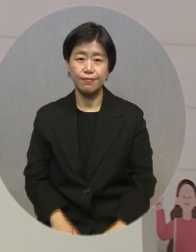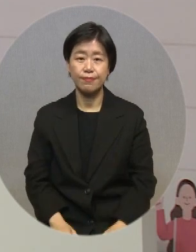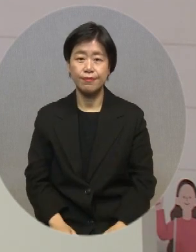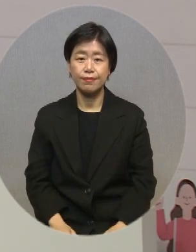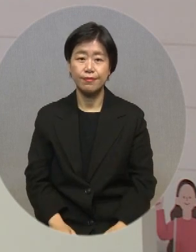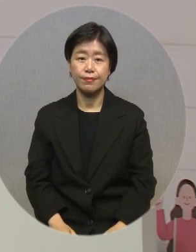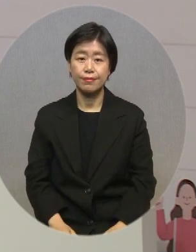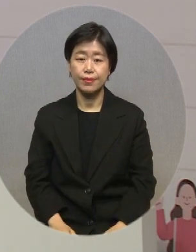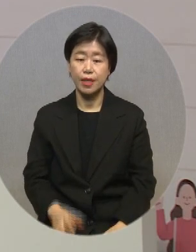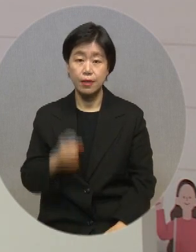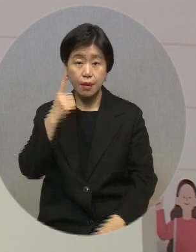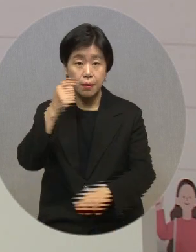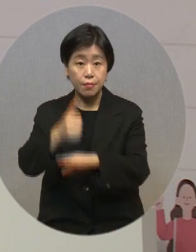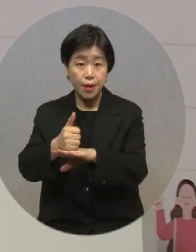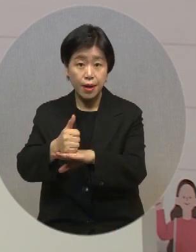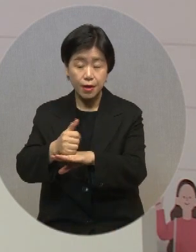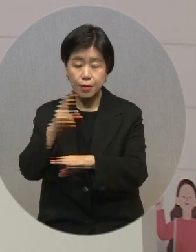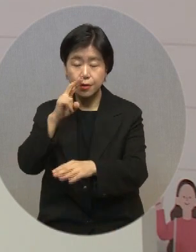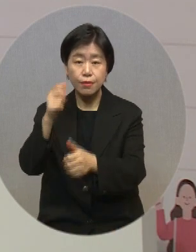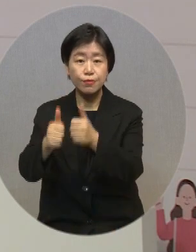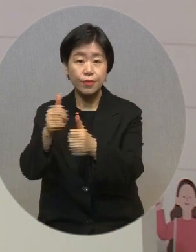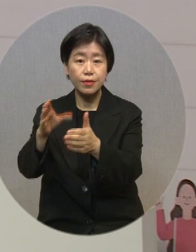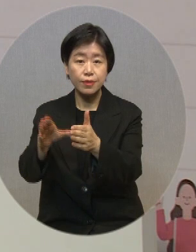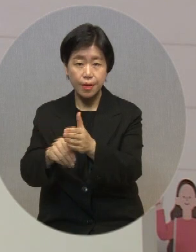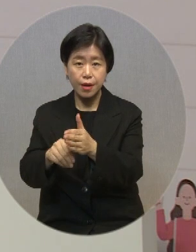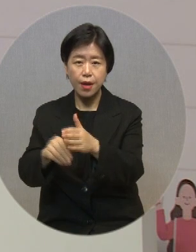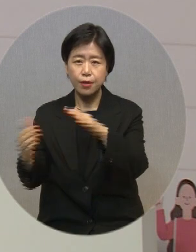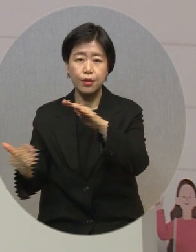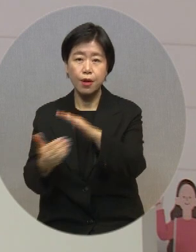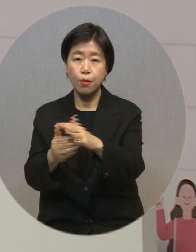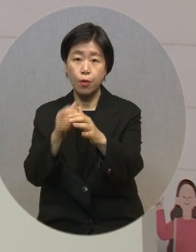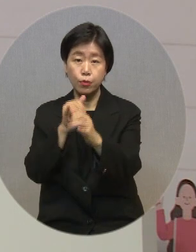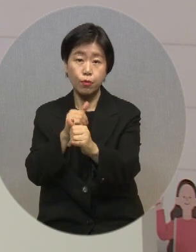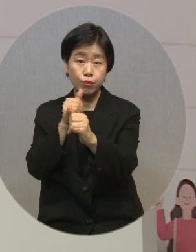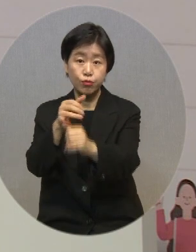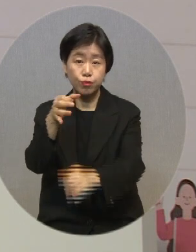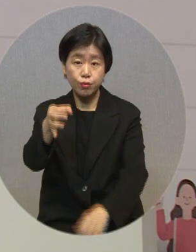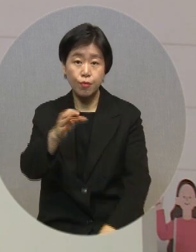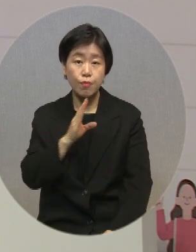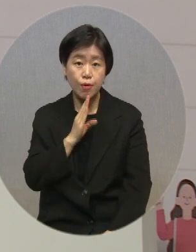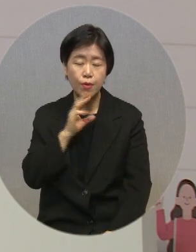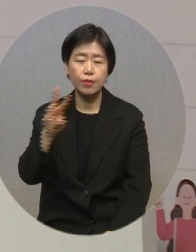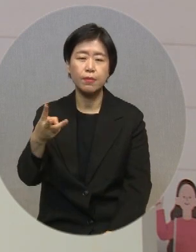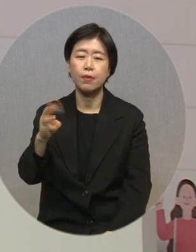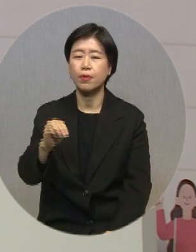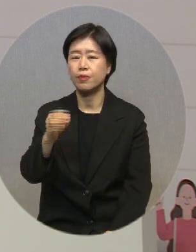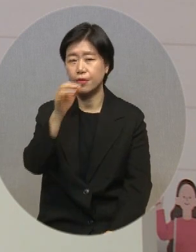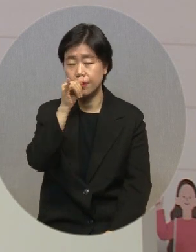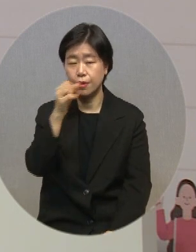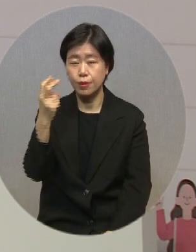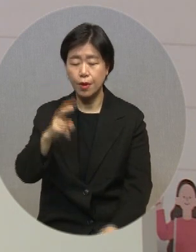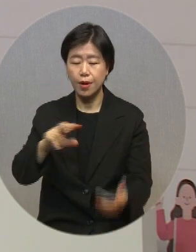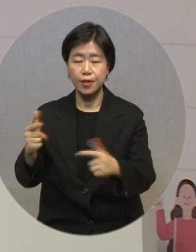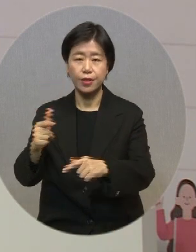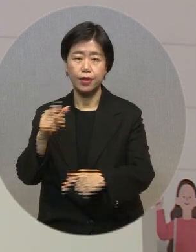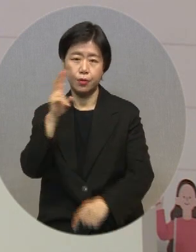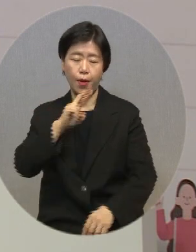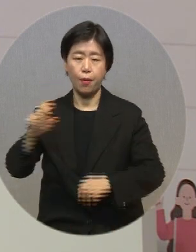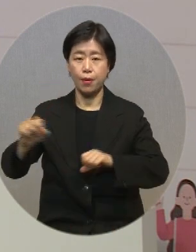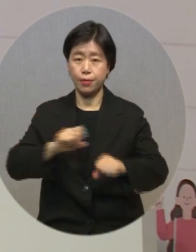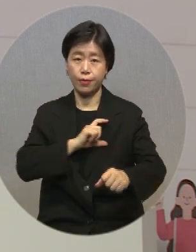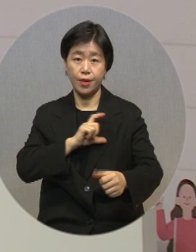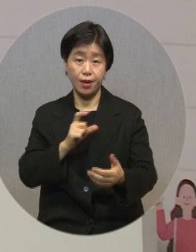최고 300만 원. 수상자 10분께 복지TV 명의로 가수 인증서를 드리고 복지TV 각종 예능 프로그램에 출연할